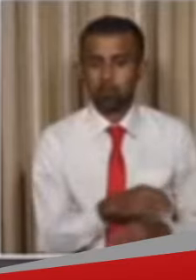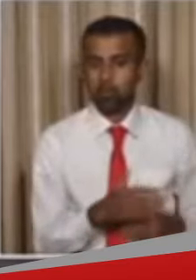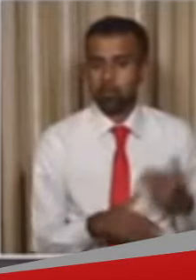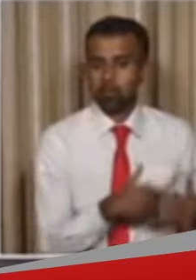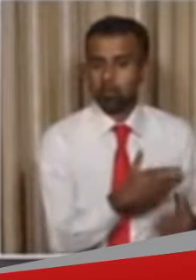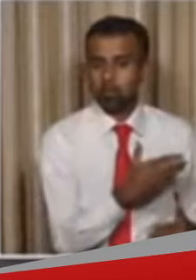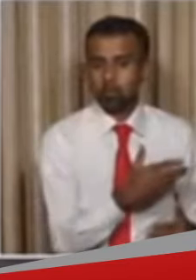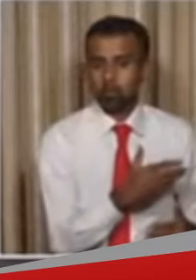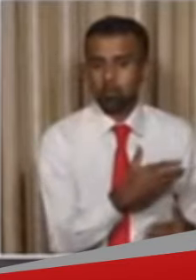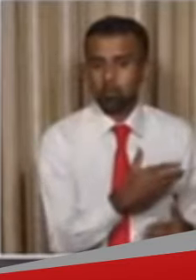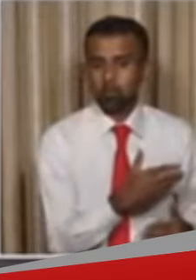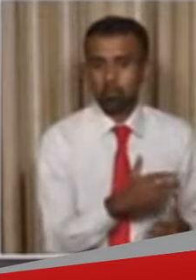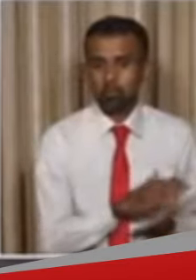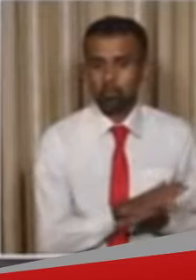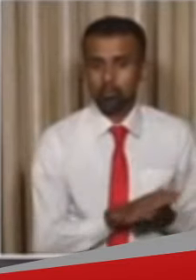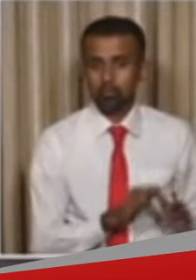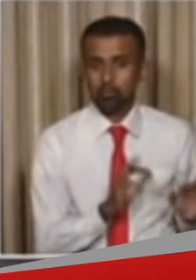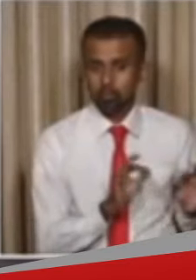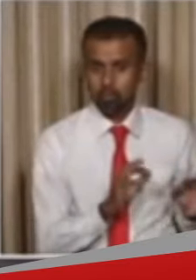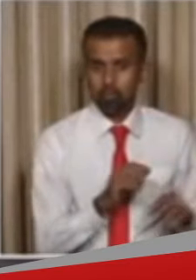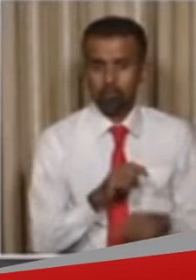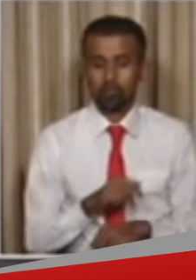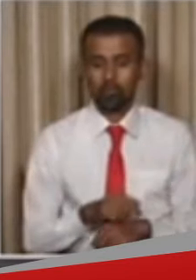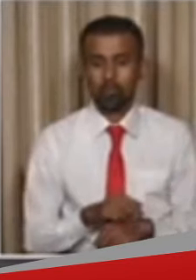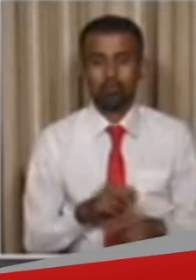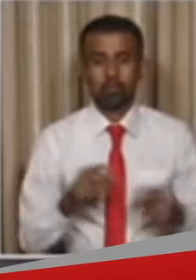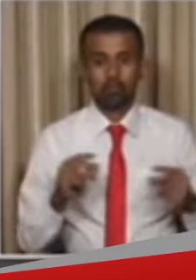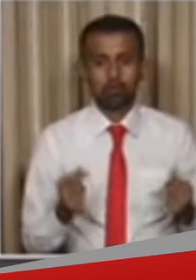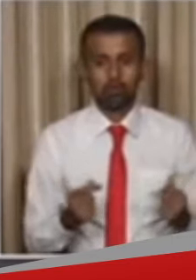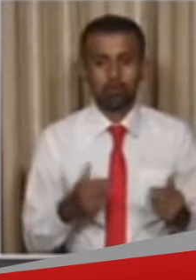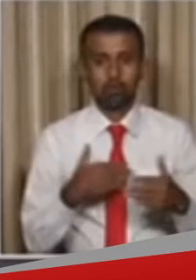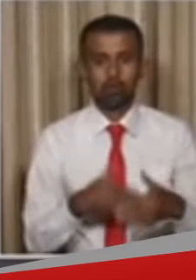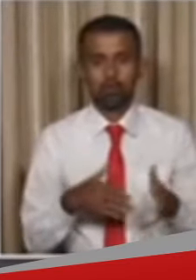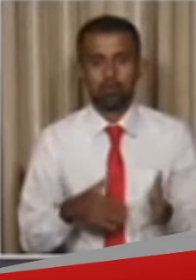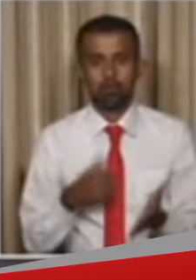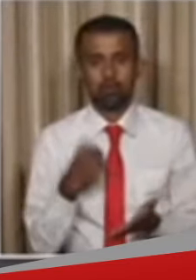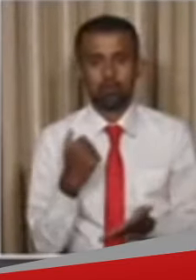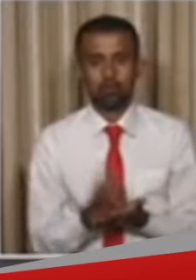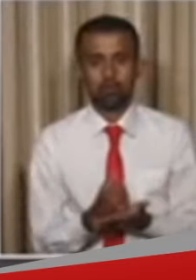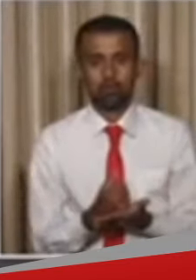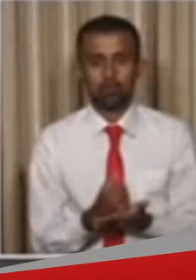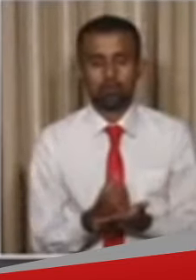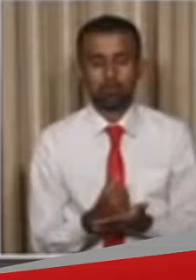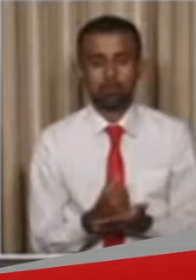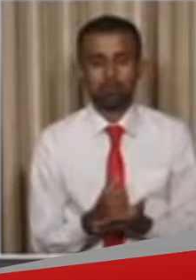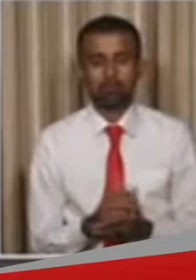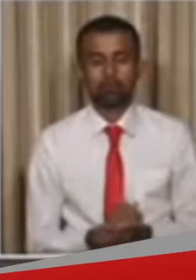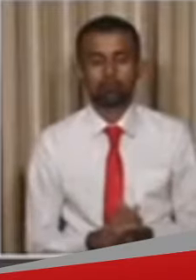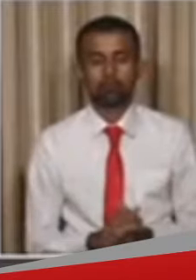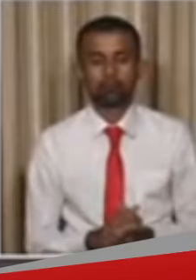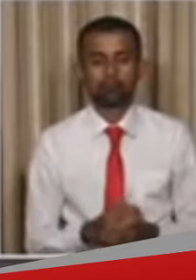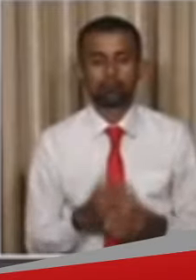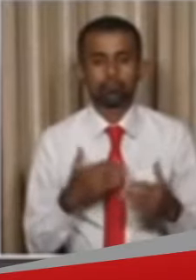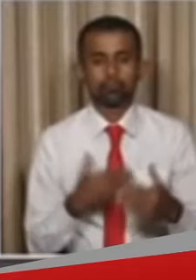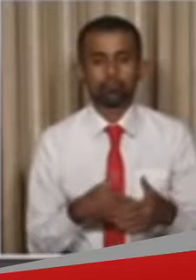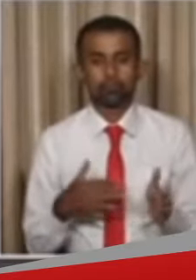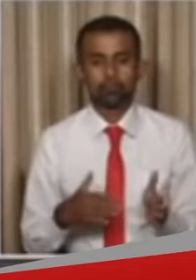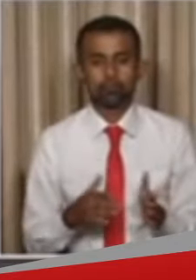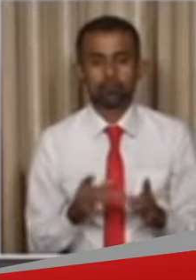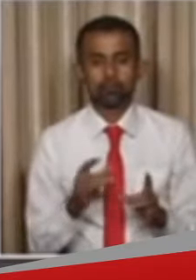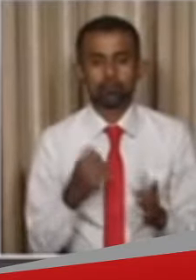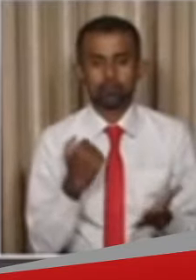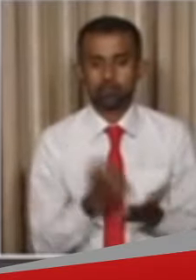කරන්න සූදානම්ව තියෙද්දි හදිසි කැබිනට් පත්‍රිකාවක් එනවා. ඒ කැබිනට් පත්‍රිකාවට අනුව